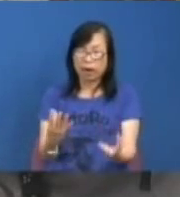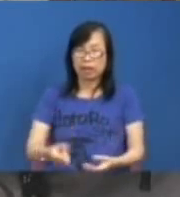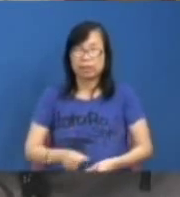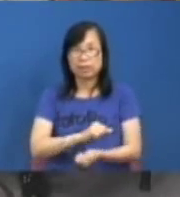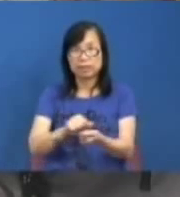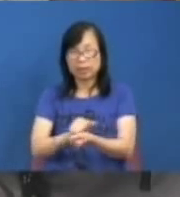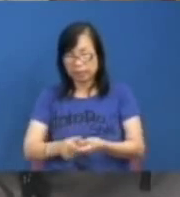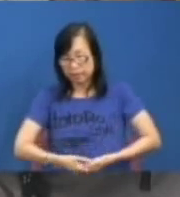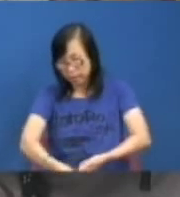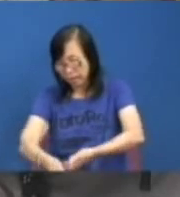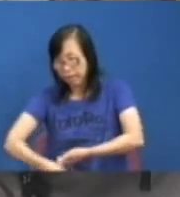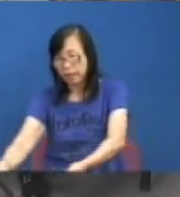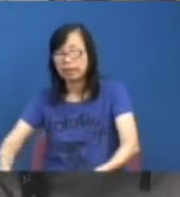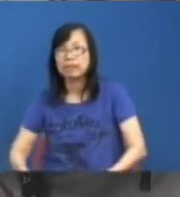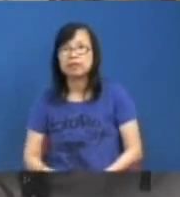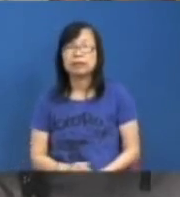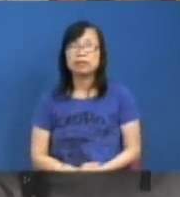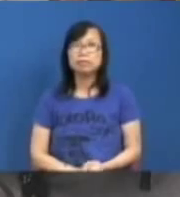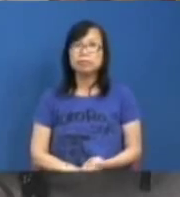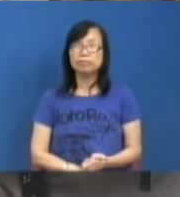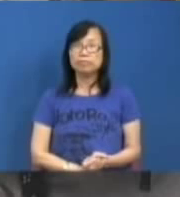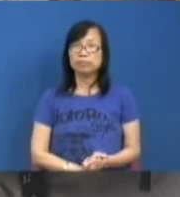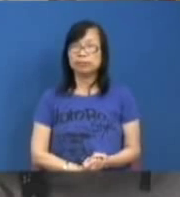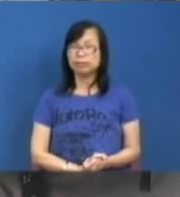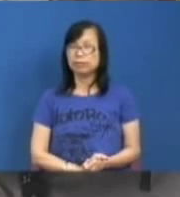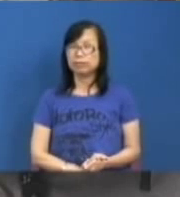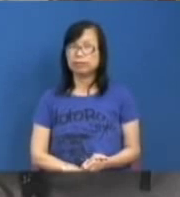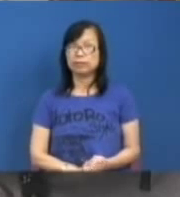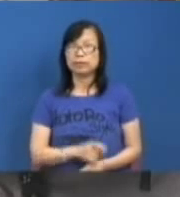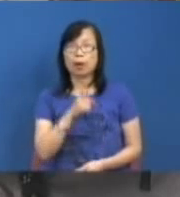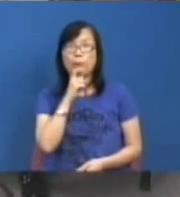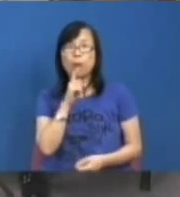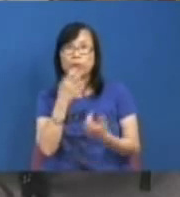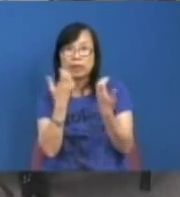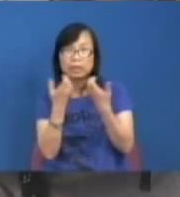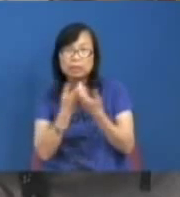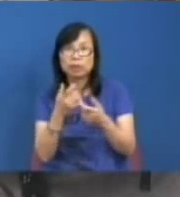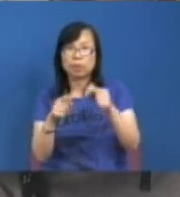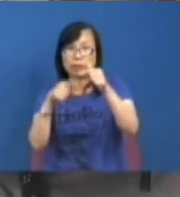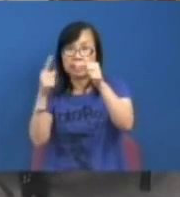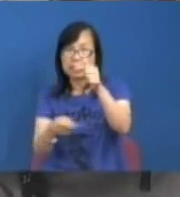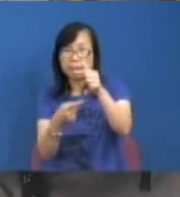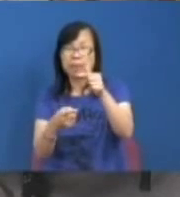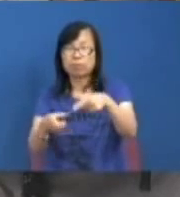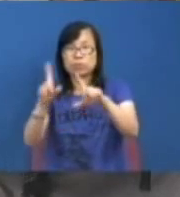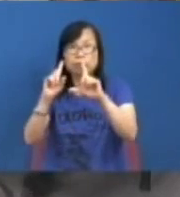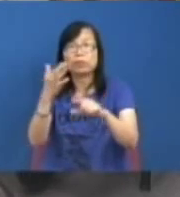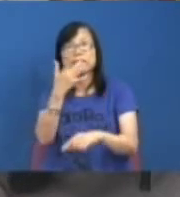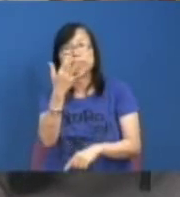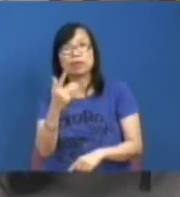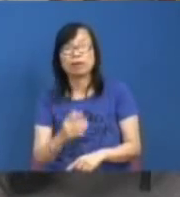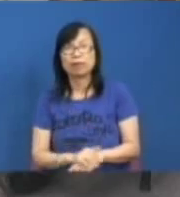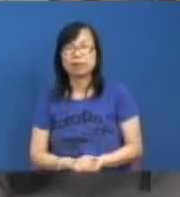其他一啲即係一啲清潔嘅工作。咁有冇計過條數？如果10万元佢回報幾多年咧？即係如果